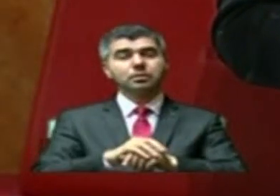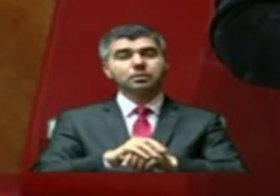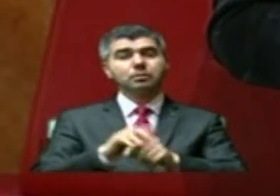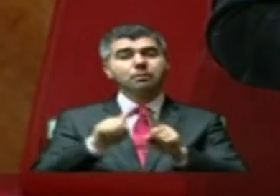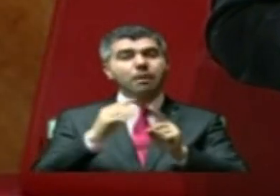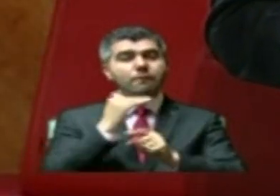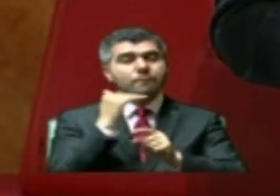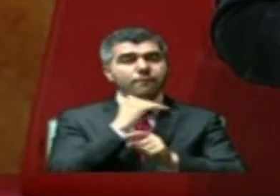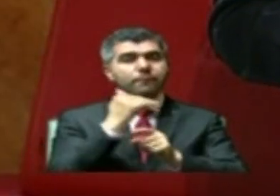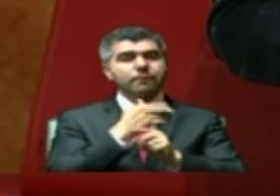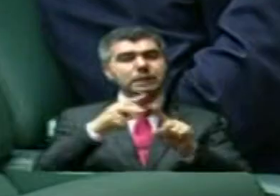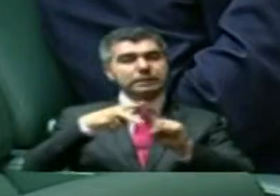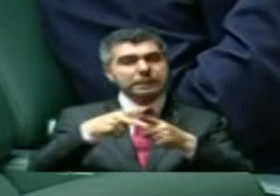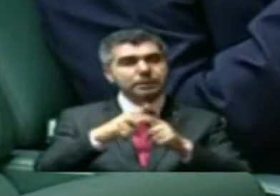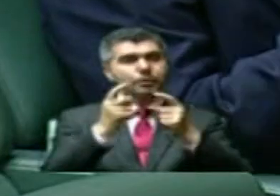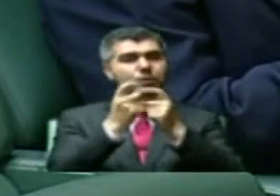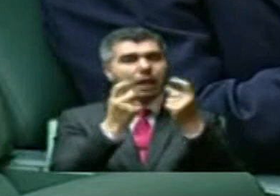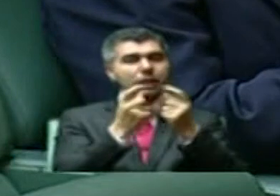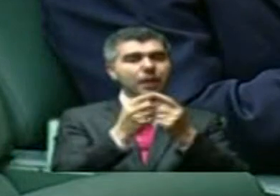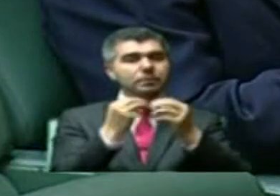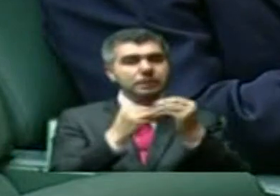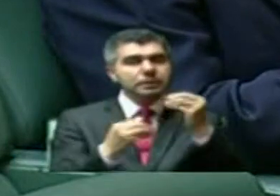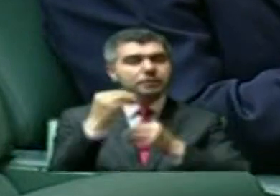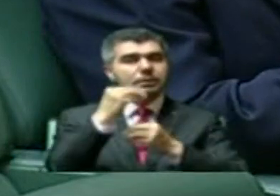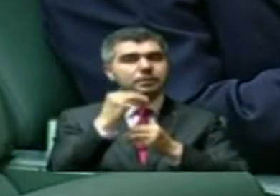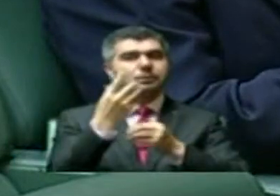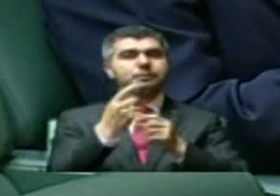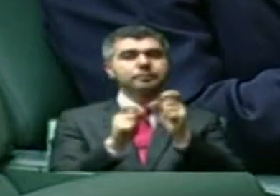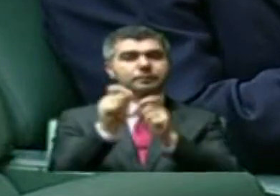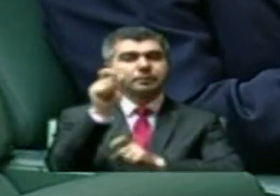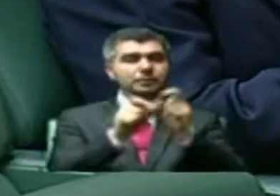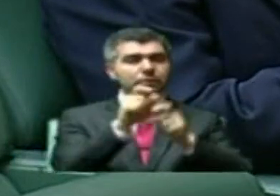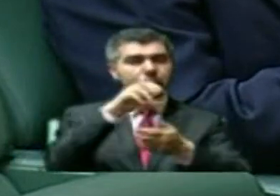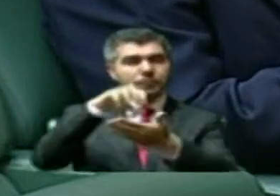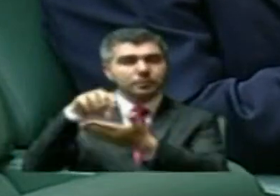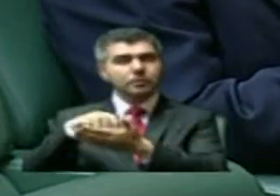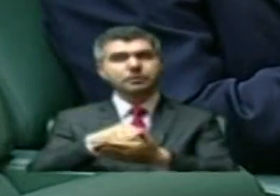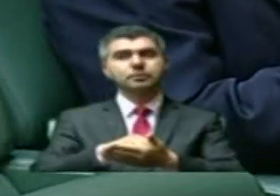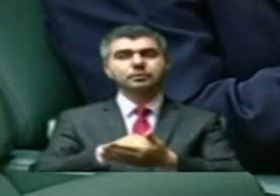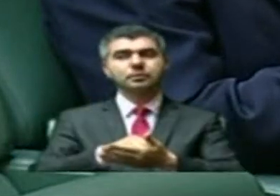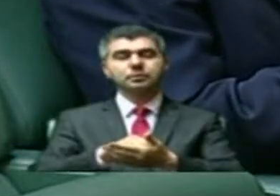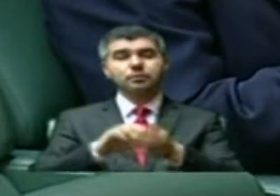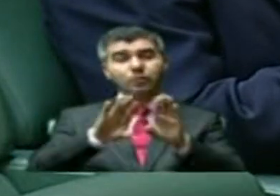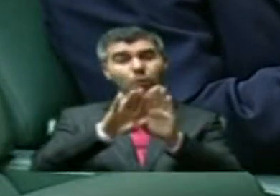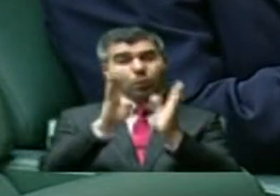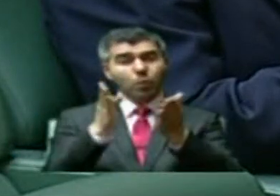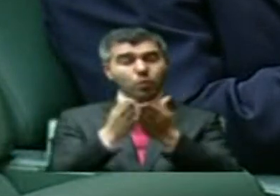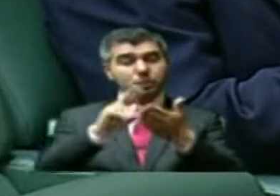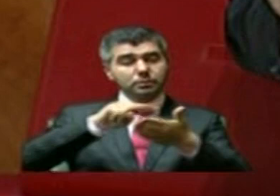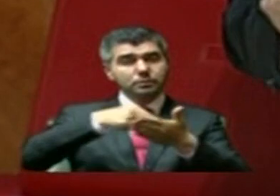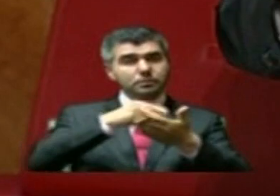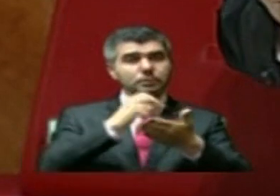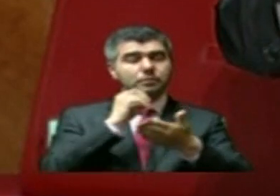تسريع التنمية الصناعية اللي المهنيين فاعل أساسي فيه. الآن مجموع الاتفاقيات اللي توقعات